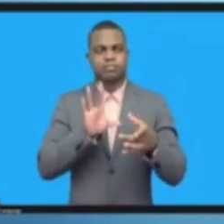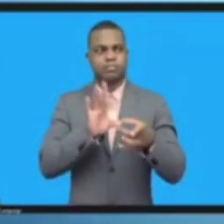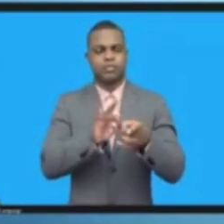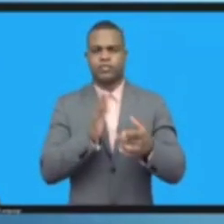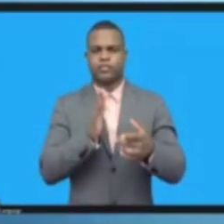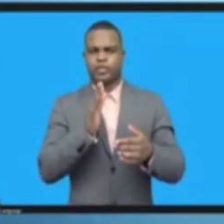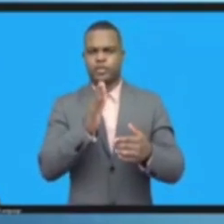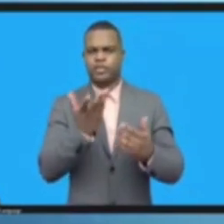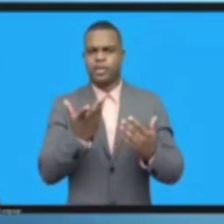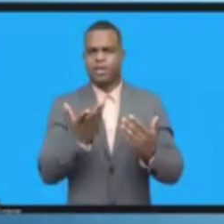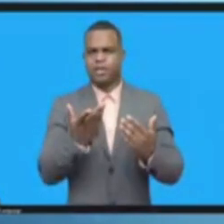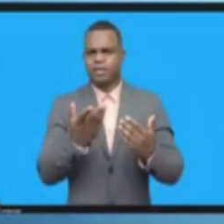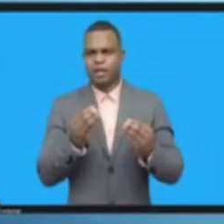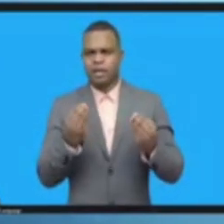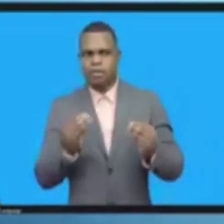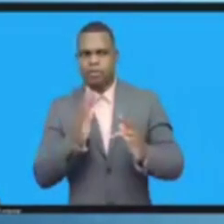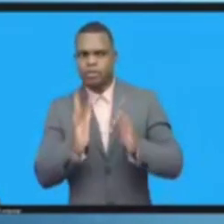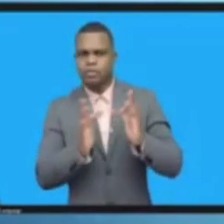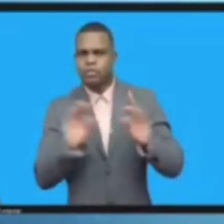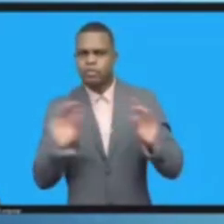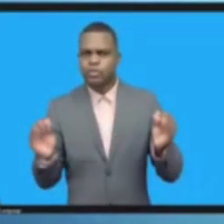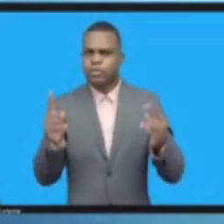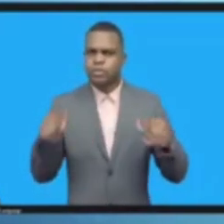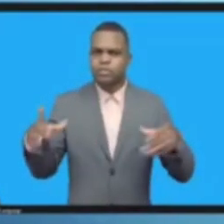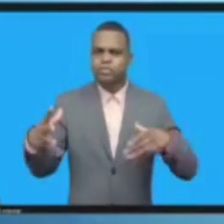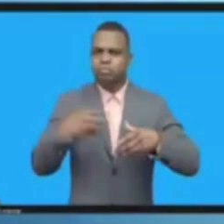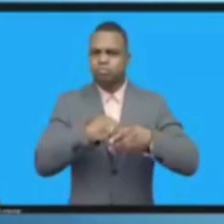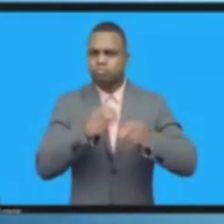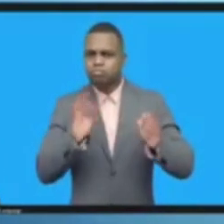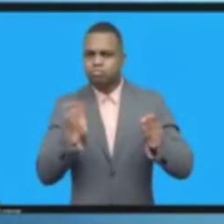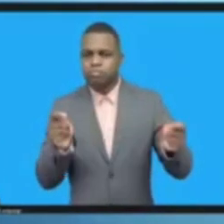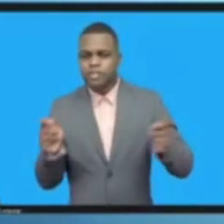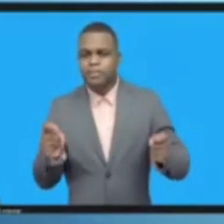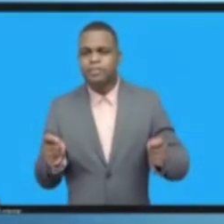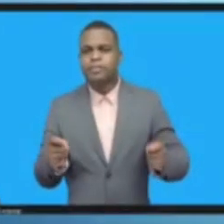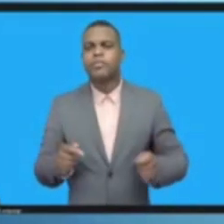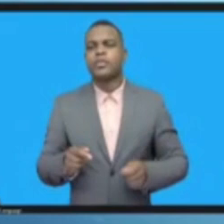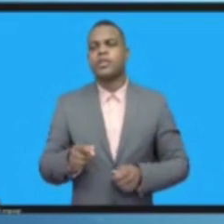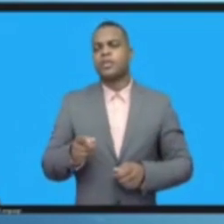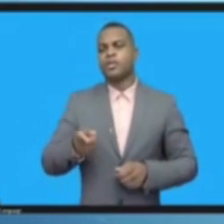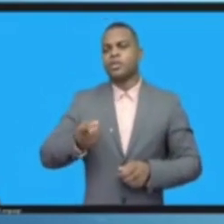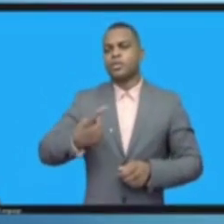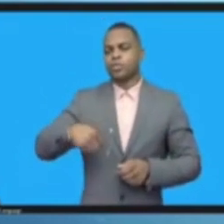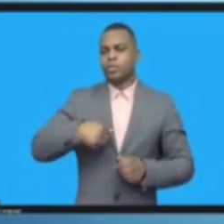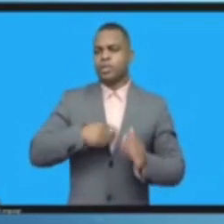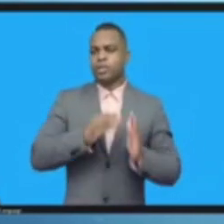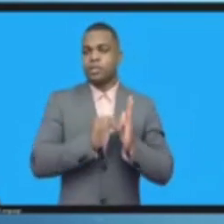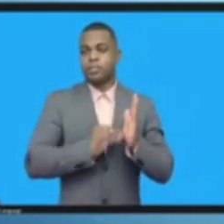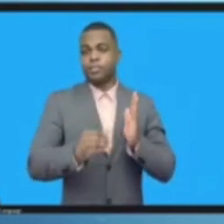la disposition de tous. Et nous espérons que tout le monde y aura accès.